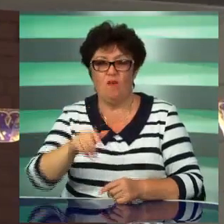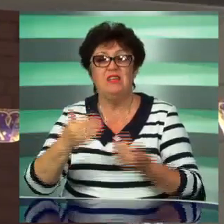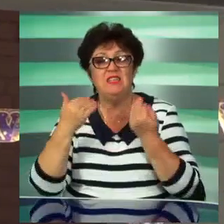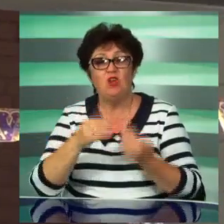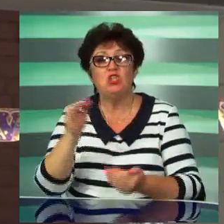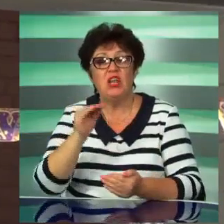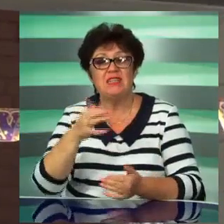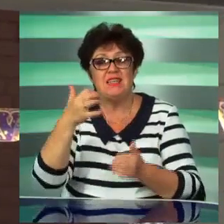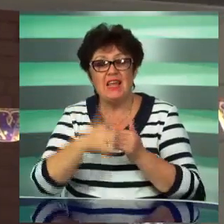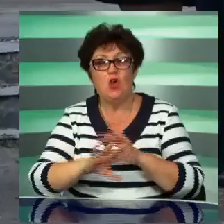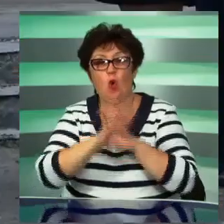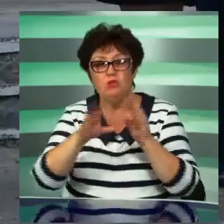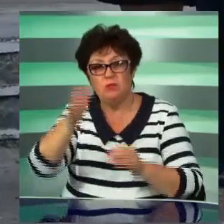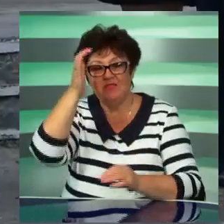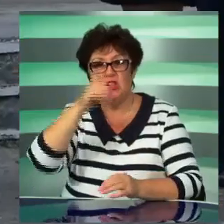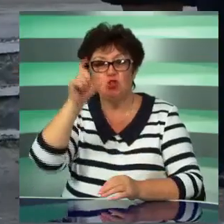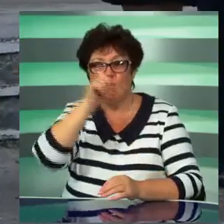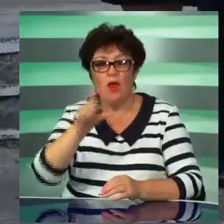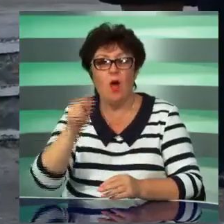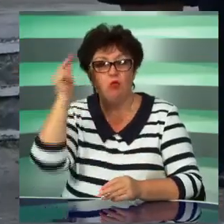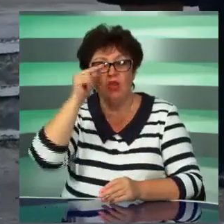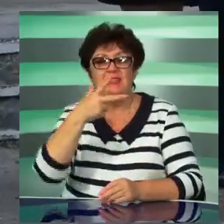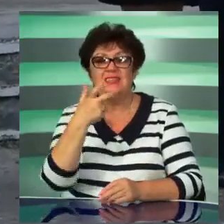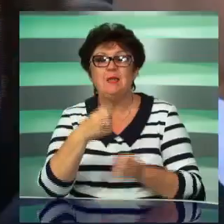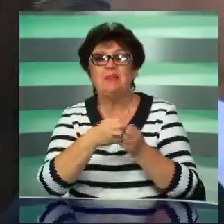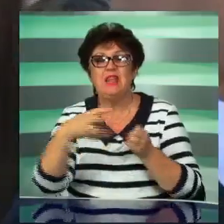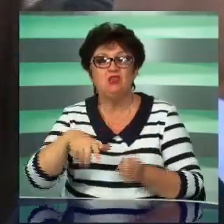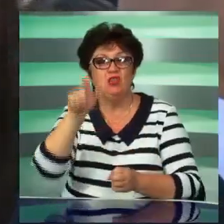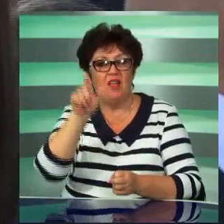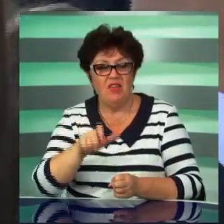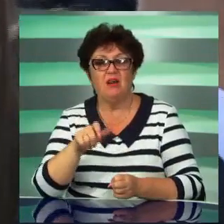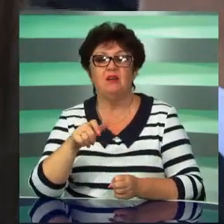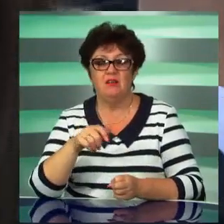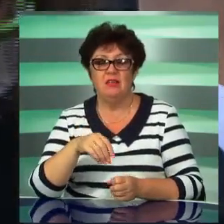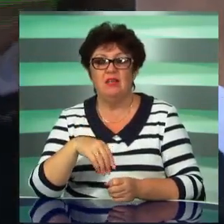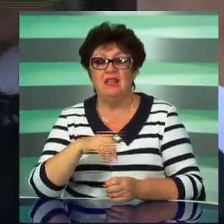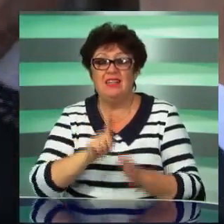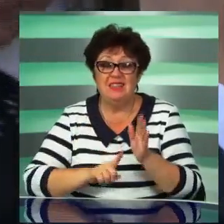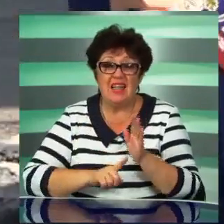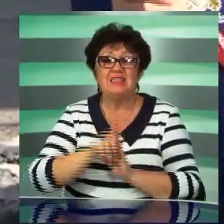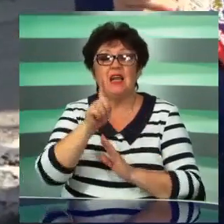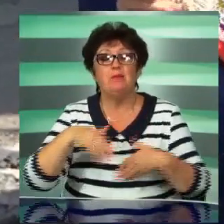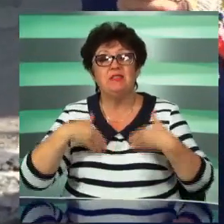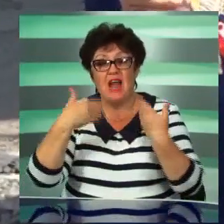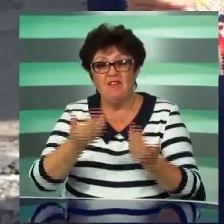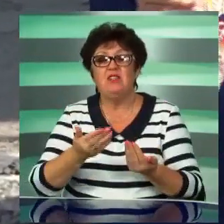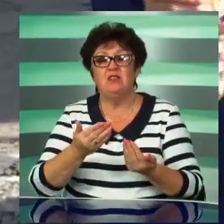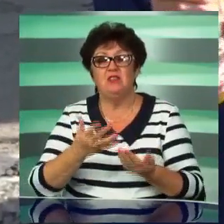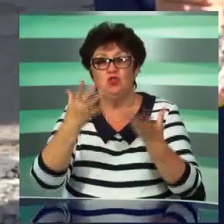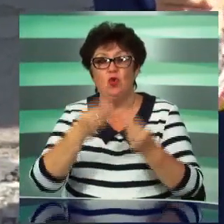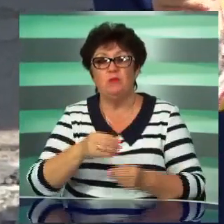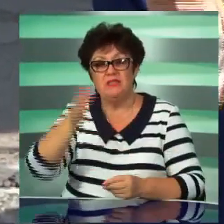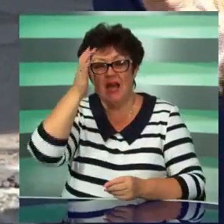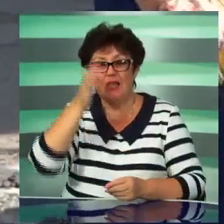в Жирятинской средней общеобразовательной школе обучается 315 человек. Дать торжественный старт и поздравить с Днем знаний приехали